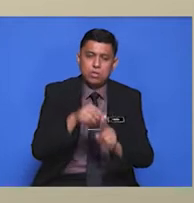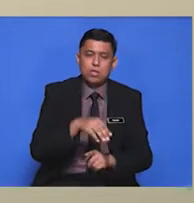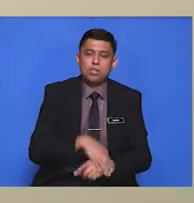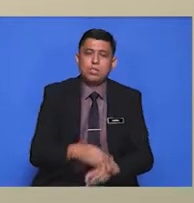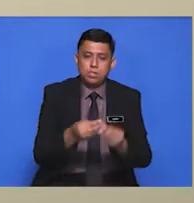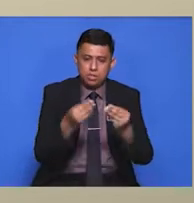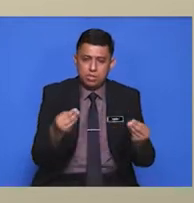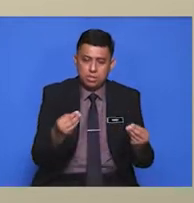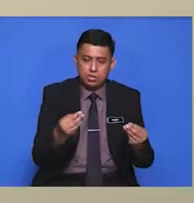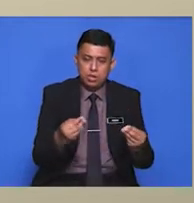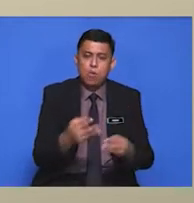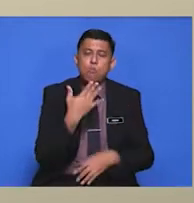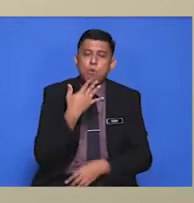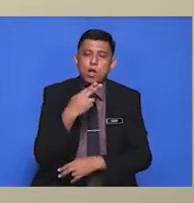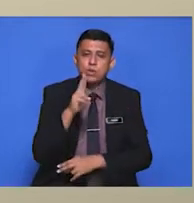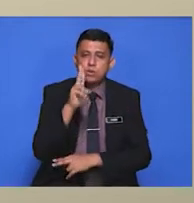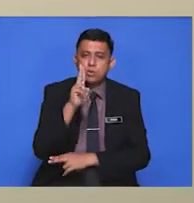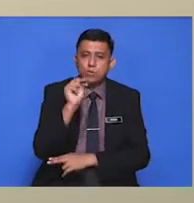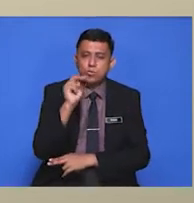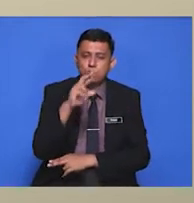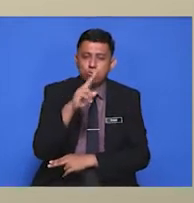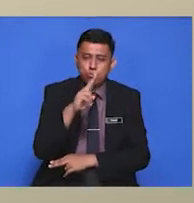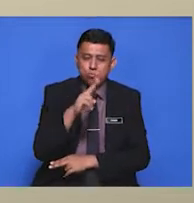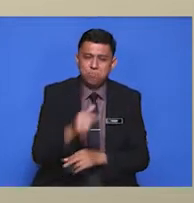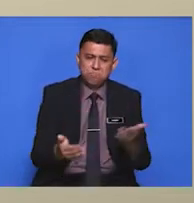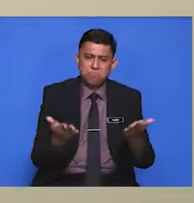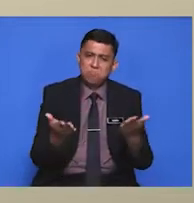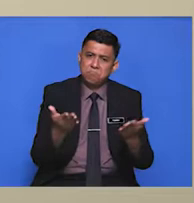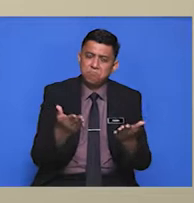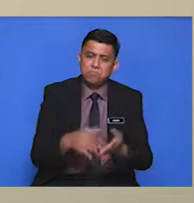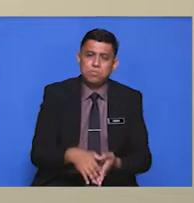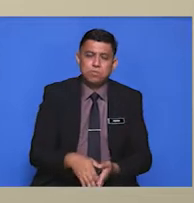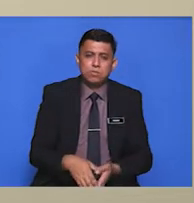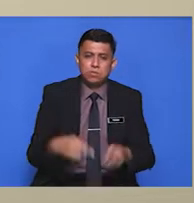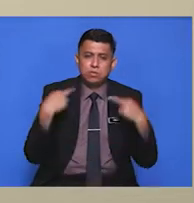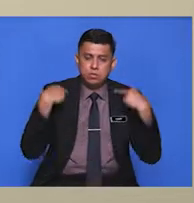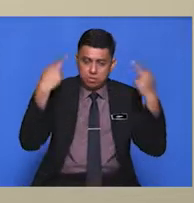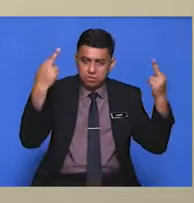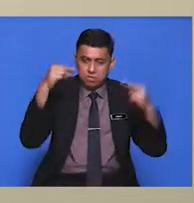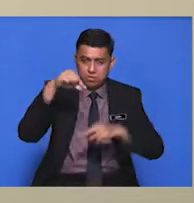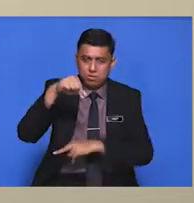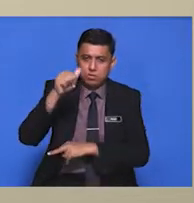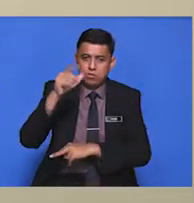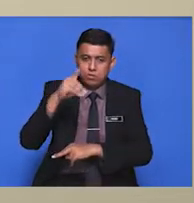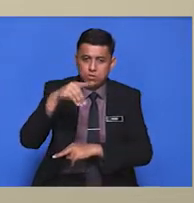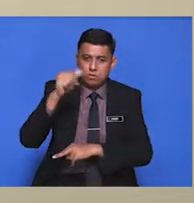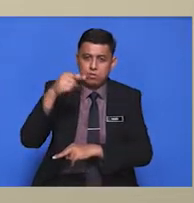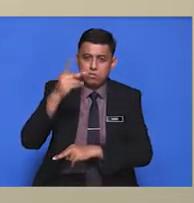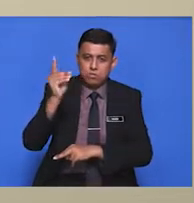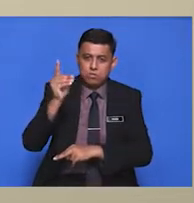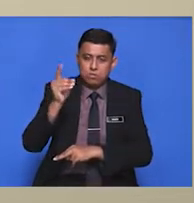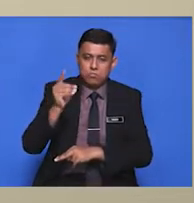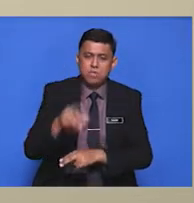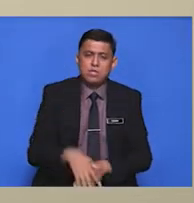pada tubuh Talia. Mengikut andaiannya, raksasa Kot-Kot tidak menyerang Talia dan keluarganya hanya